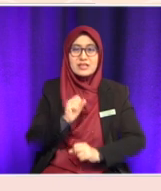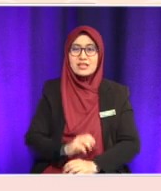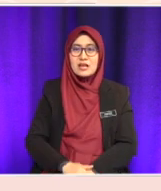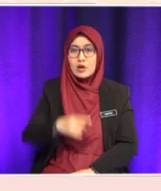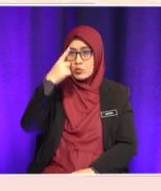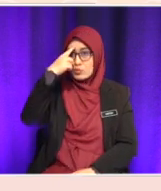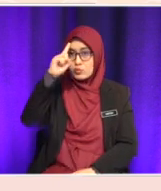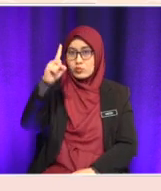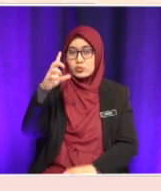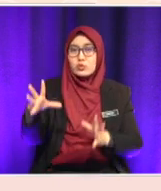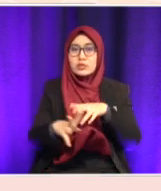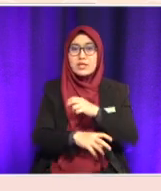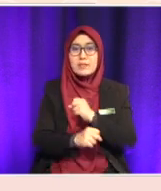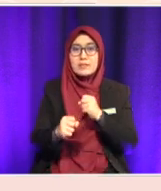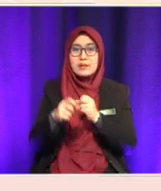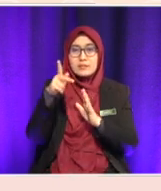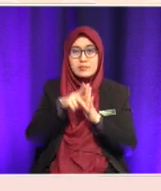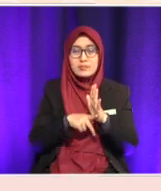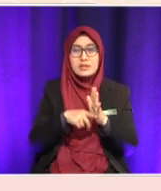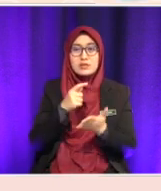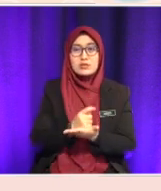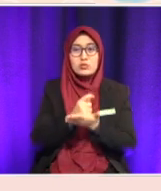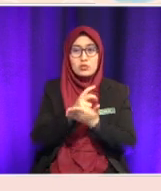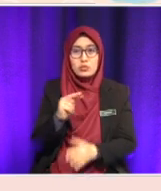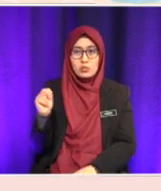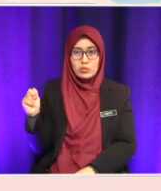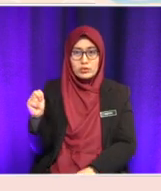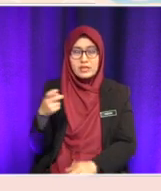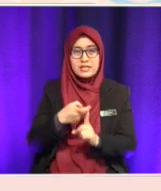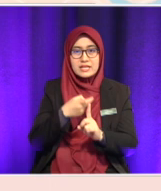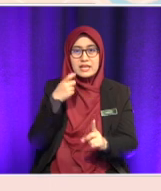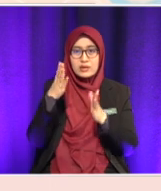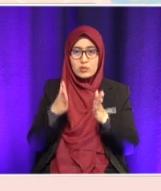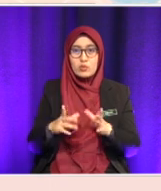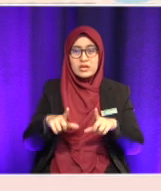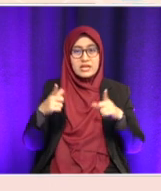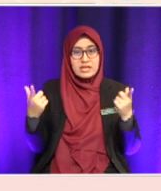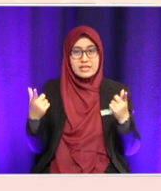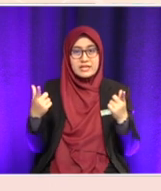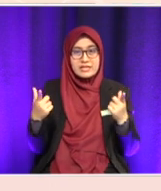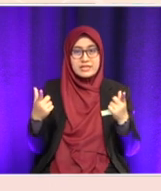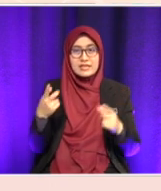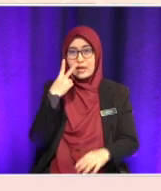pertolongan daripada orang ramai jadi untuk mendapatkan pertolongan orang lain